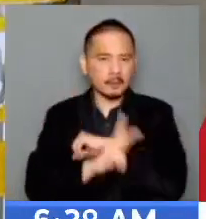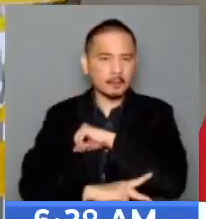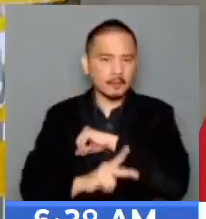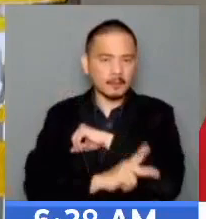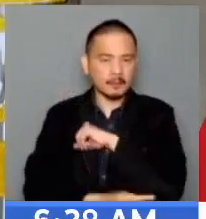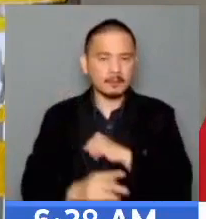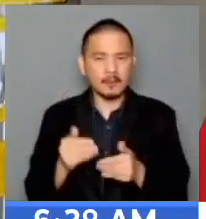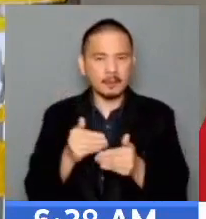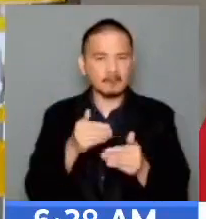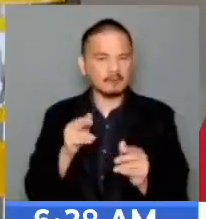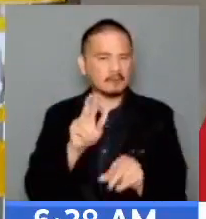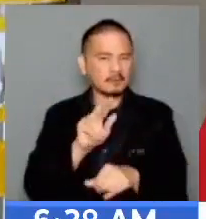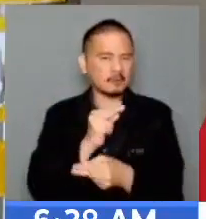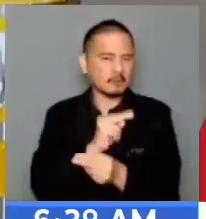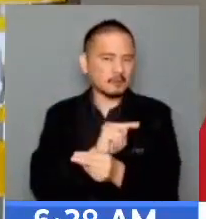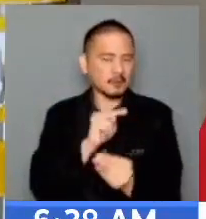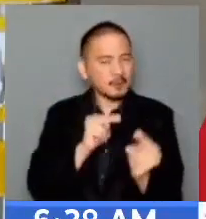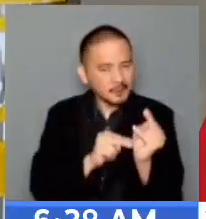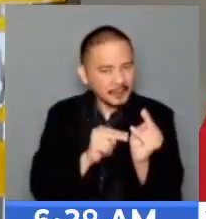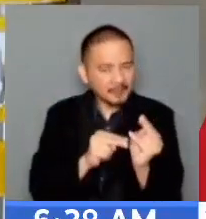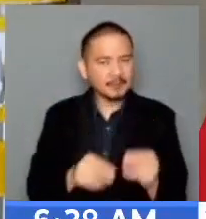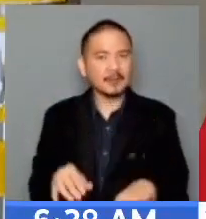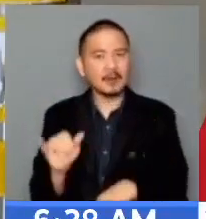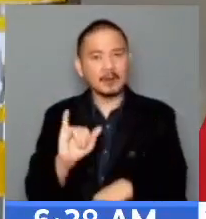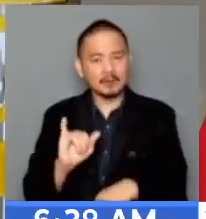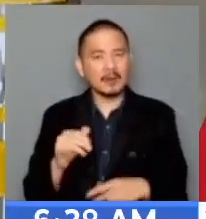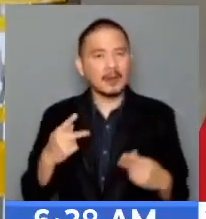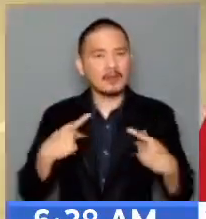biyahe o bakasyon dahil long weekend ngayon.